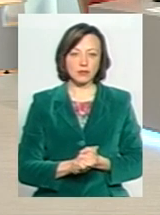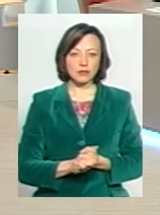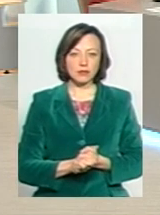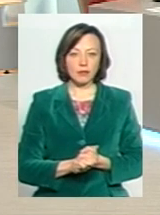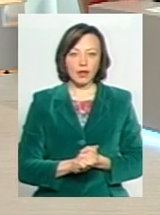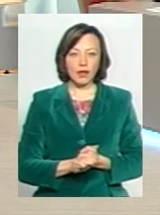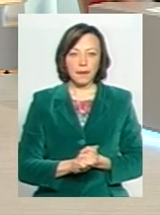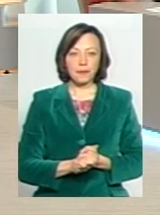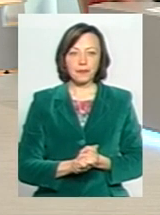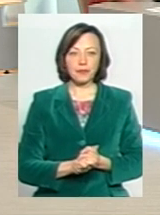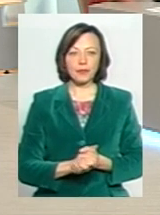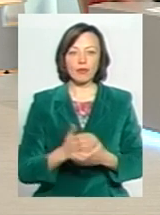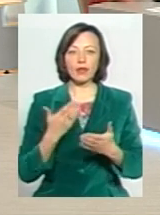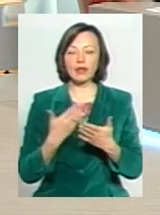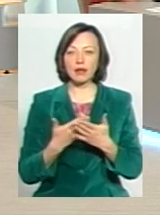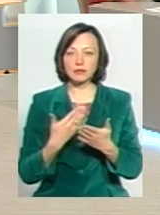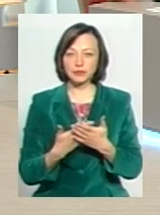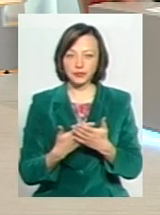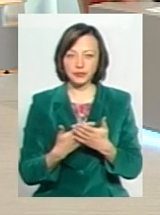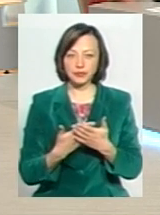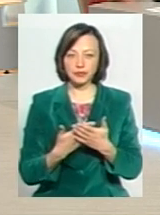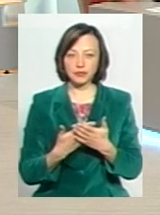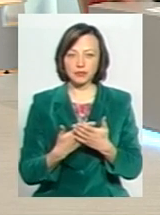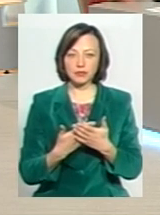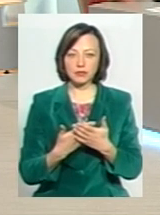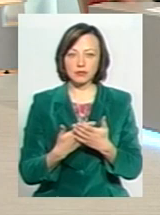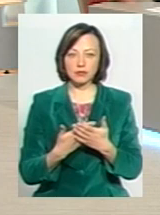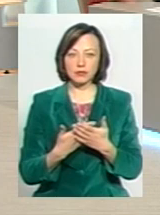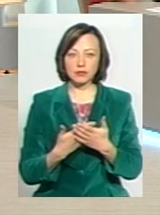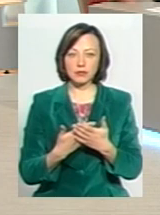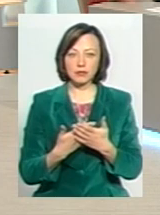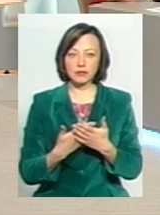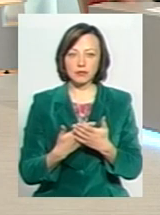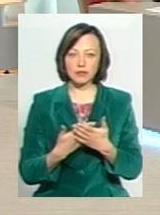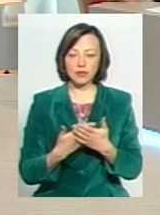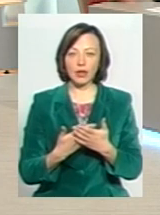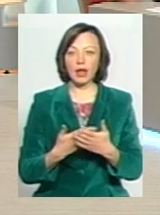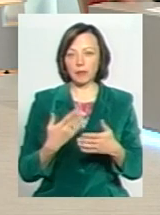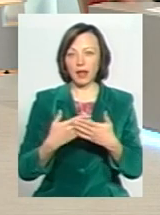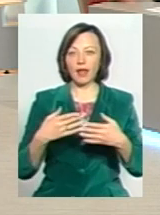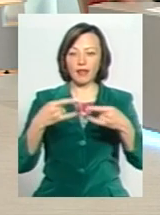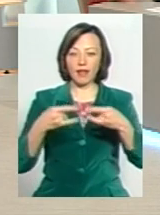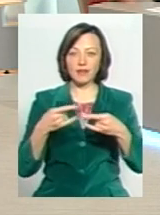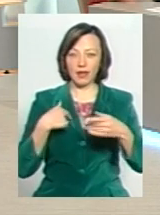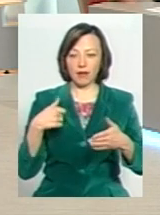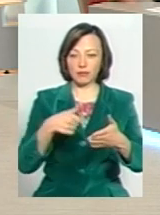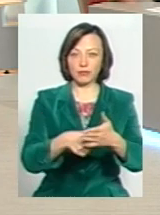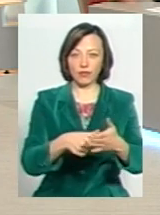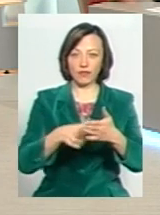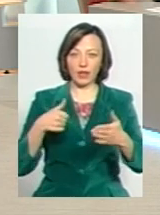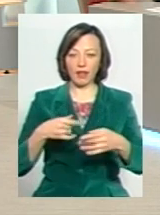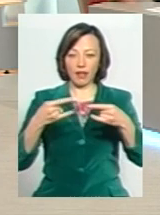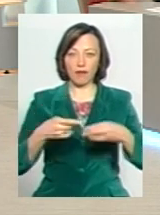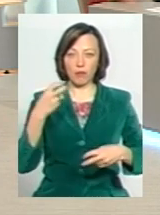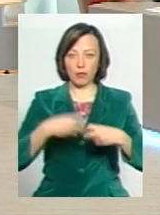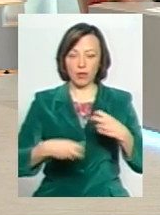Взято, наприклад, якщо, наприклад, ми сидимося, дивимося телевізор, я телевізор включив, виключив. Якщо телевізор поломився,